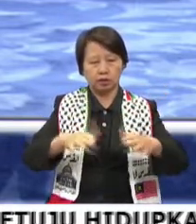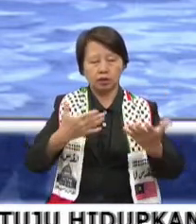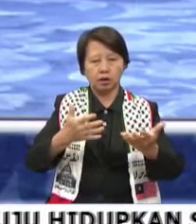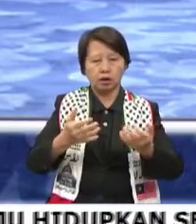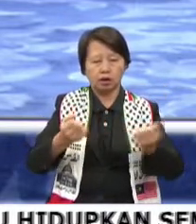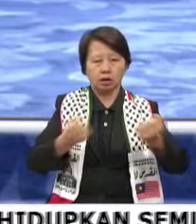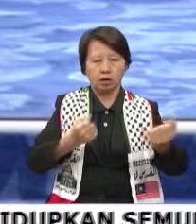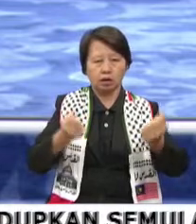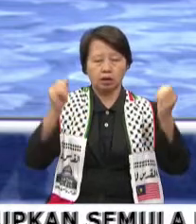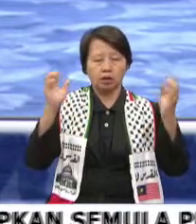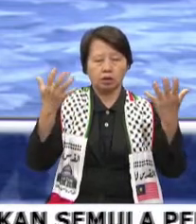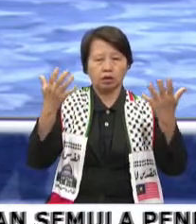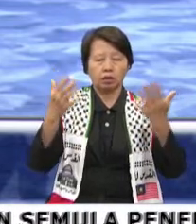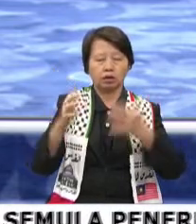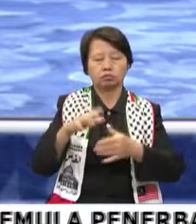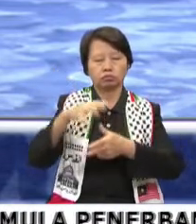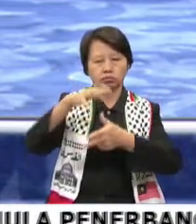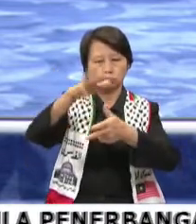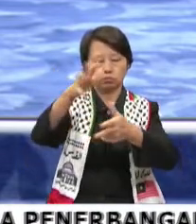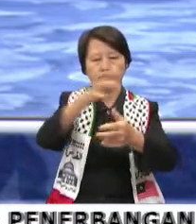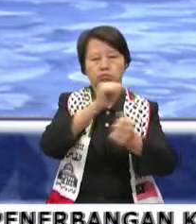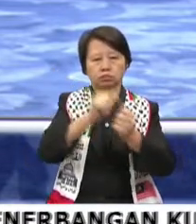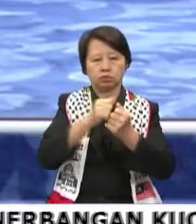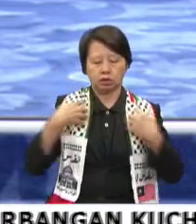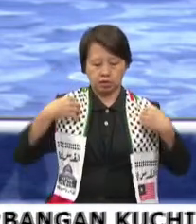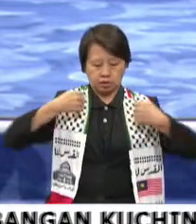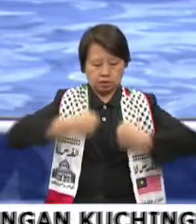air aset udara dan live